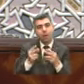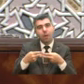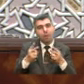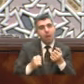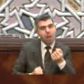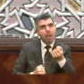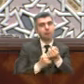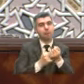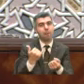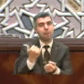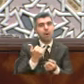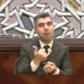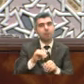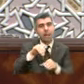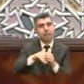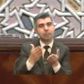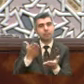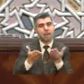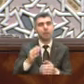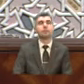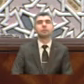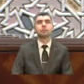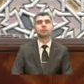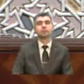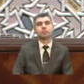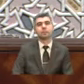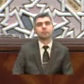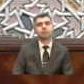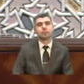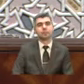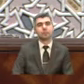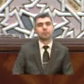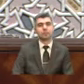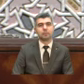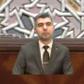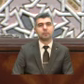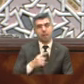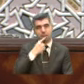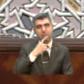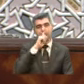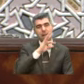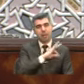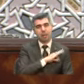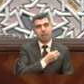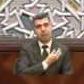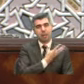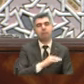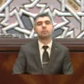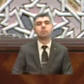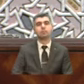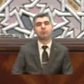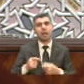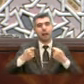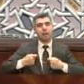الفريق الاستقلالي الوحدة والتعادلية. تفضلوا سيد النائب لوضع السؤال. بسم الله الرحمن الرحيم. السيد الرئيس، السيد